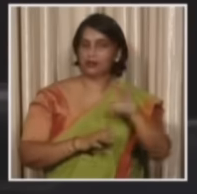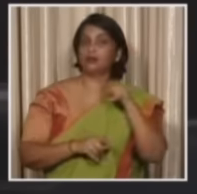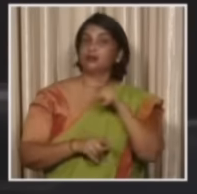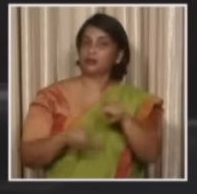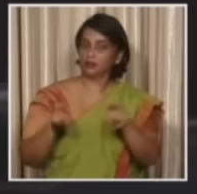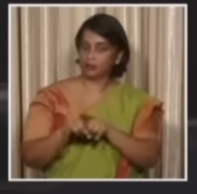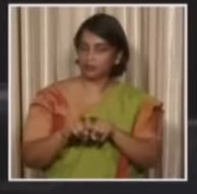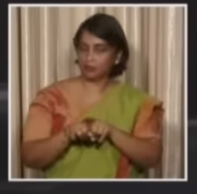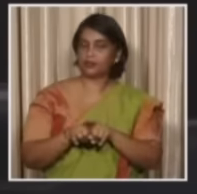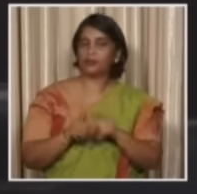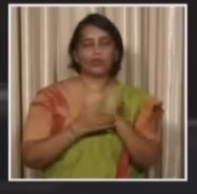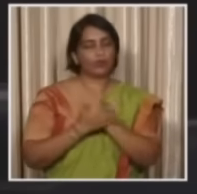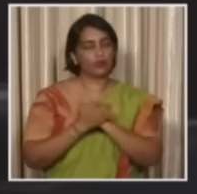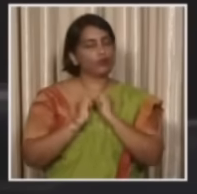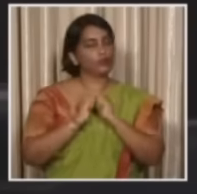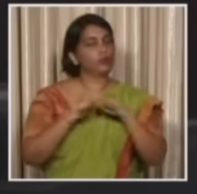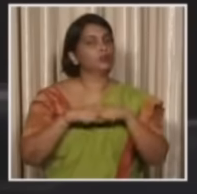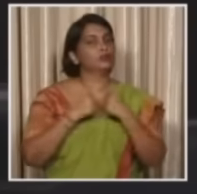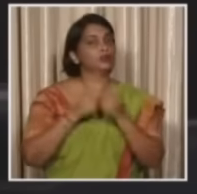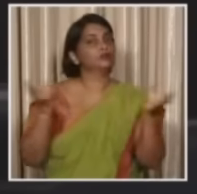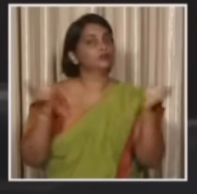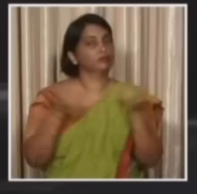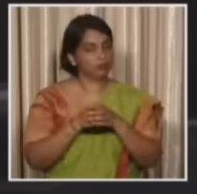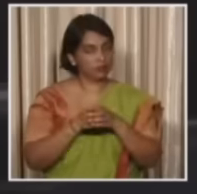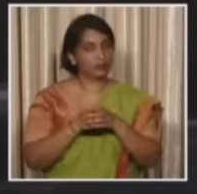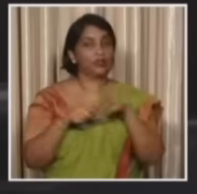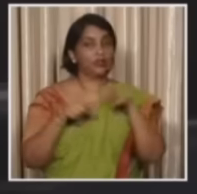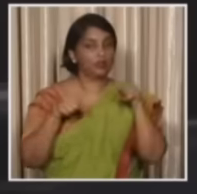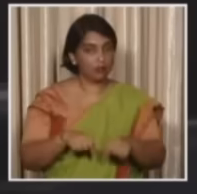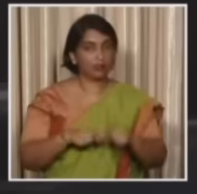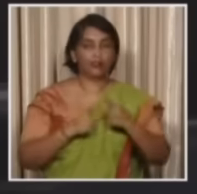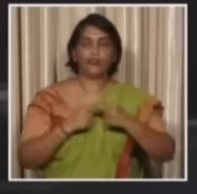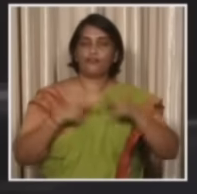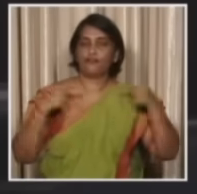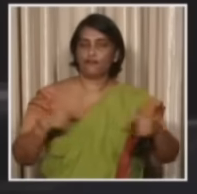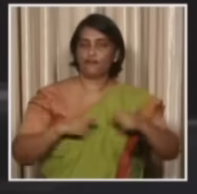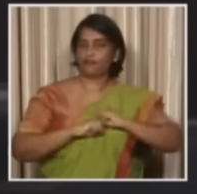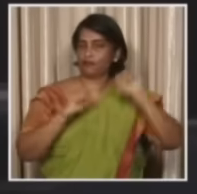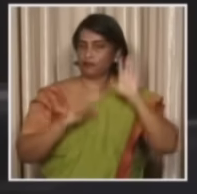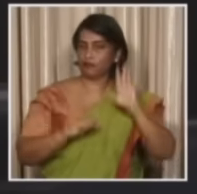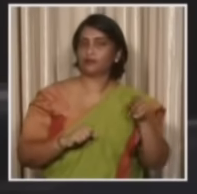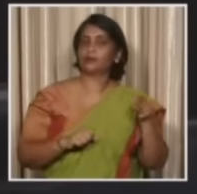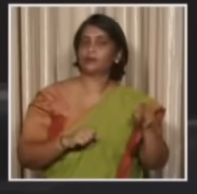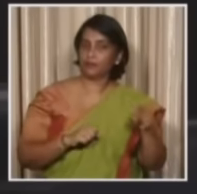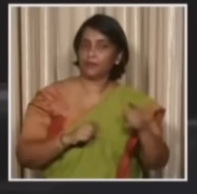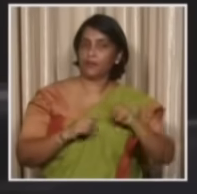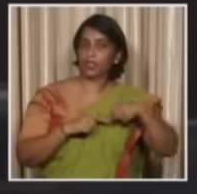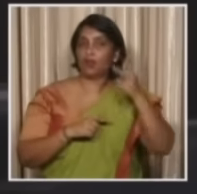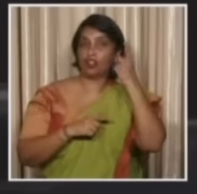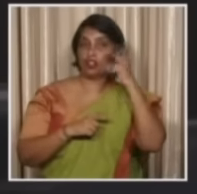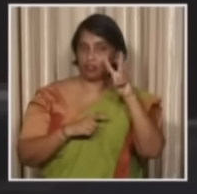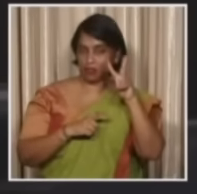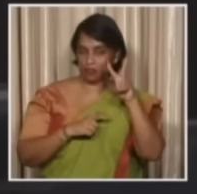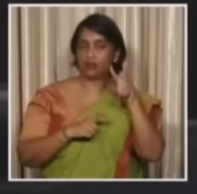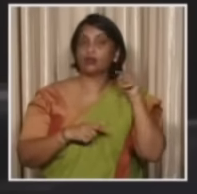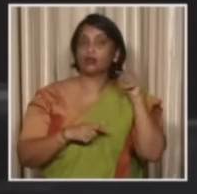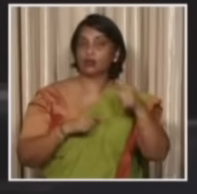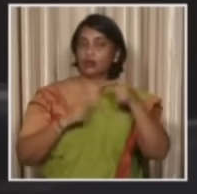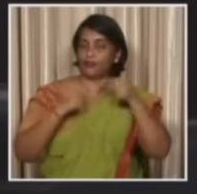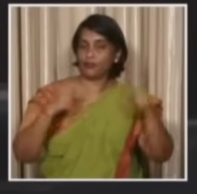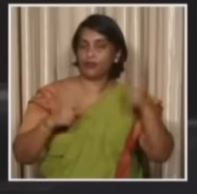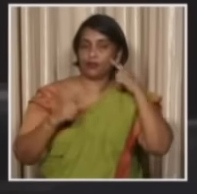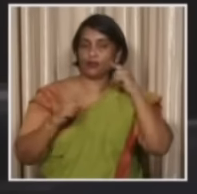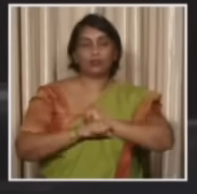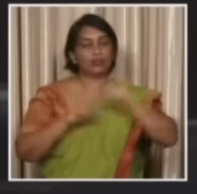එනිසා සියලුම වෘත්තීය සමිති ඒකාබද්ධ වෙලා අද මේකට විරෝධය පළ කරලා තියෙනවා. ඒ ලැබෙන 12 මේකට එරෙහිව